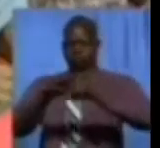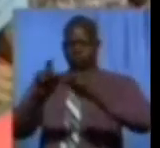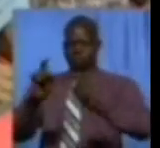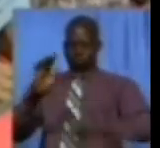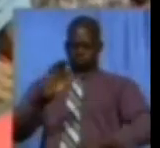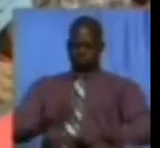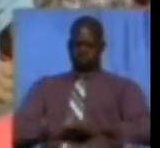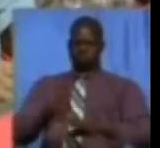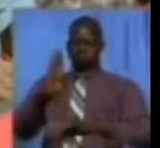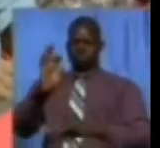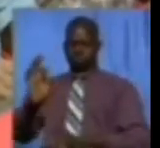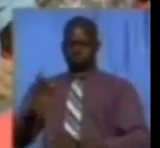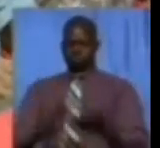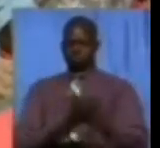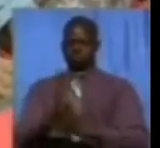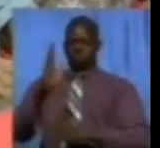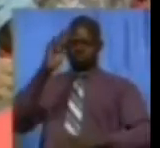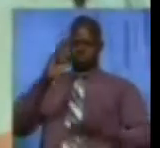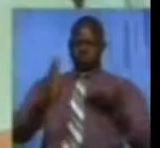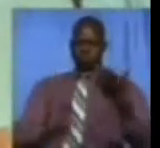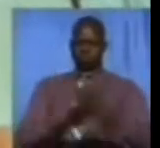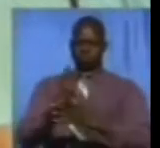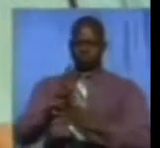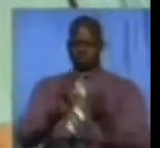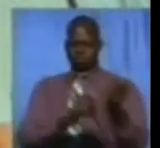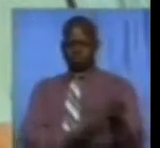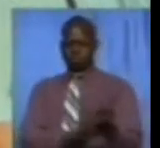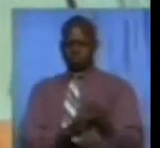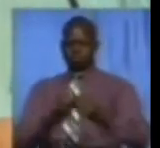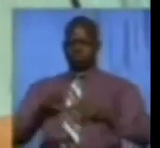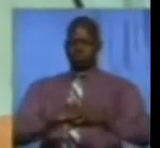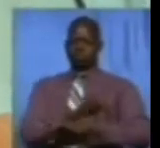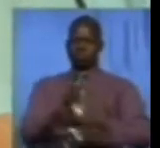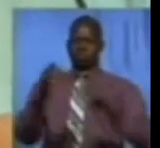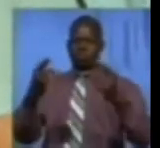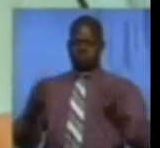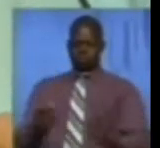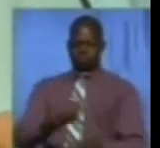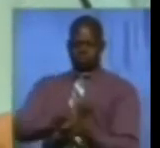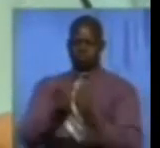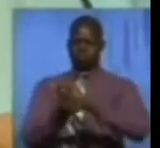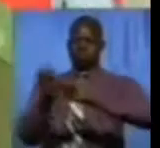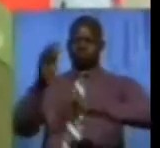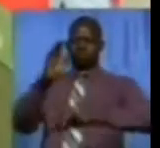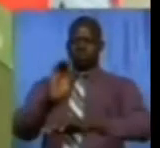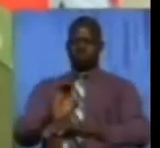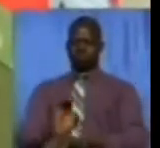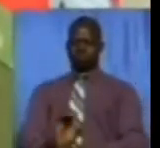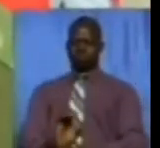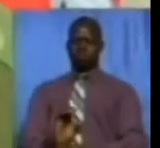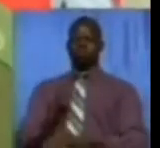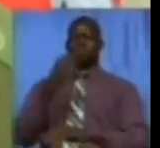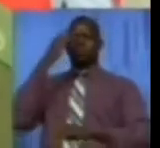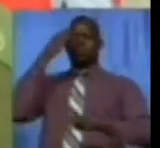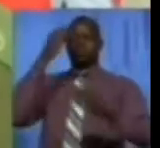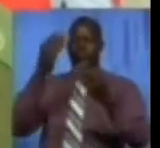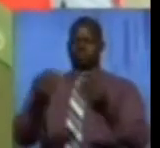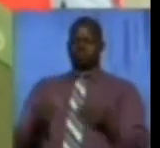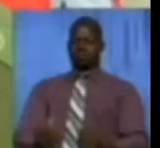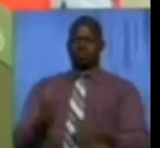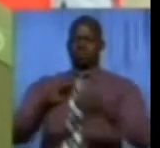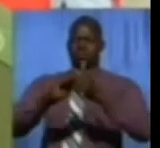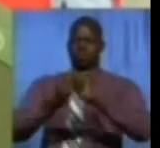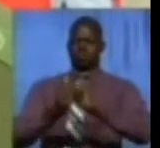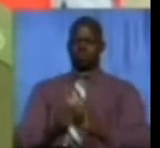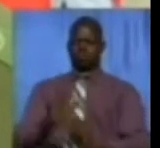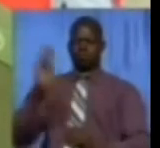faso pas l'exploitation agricole des aides pour pêcher mais aussi par les changements climatiques pour résoudre cette pour l'attique le